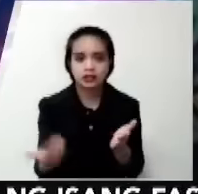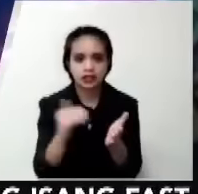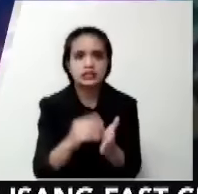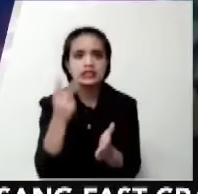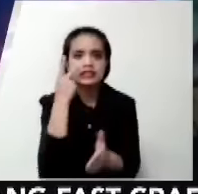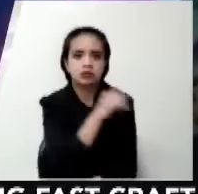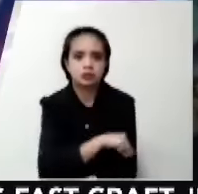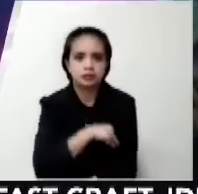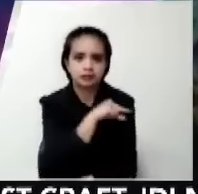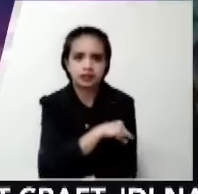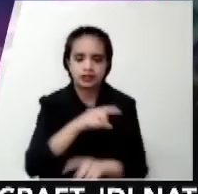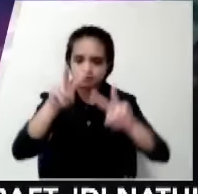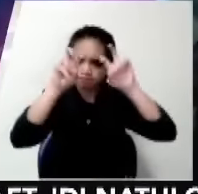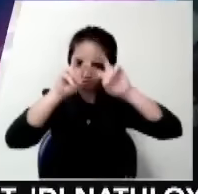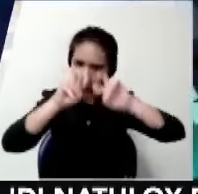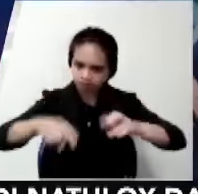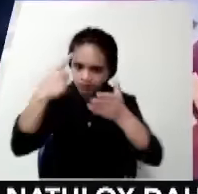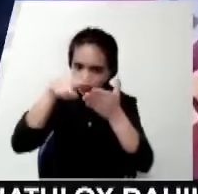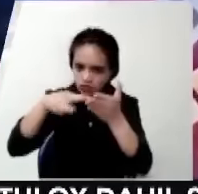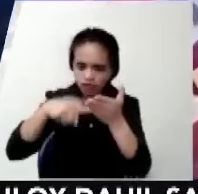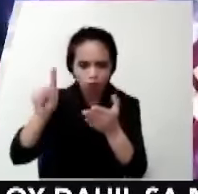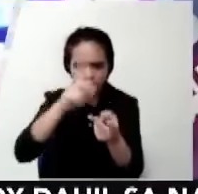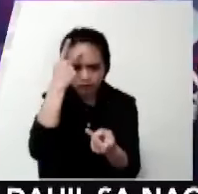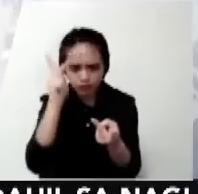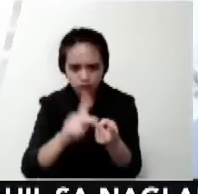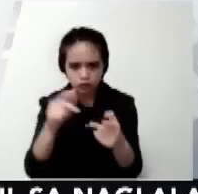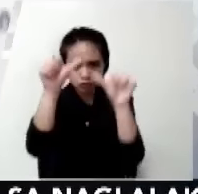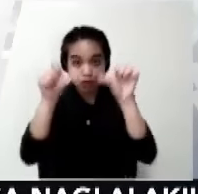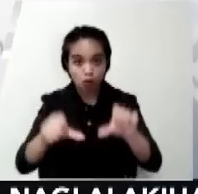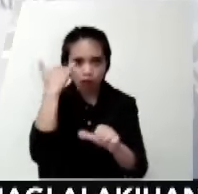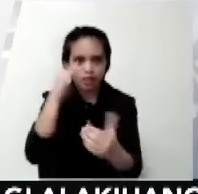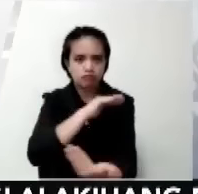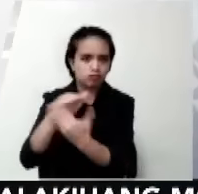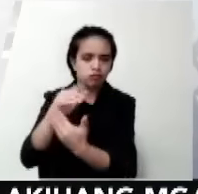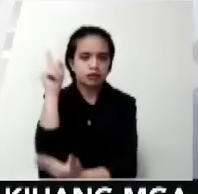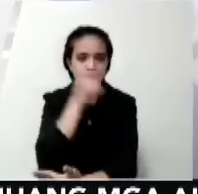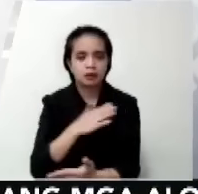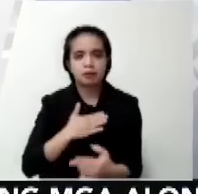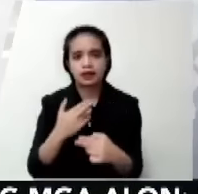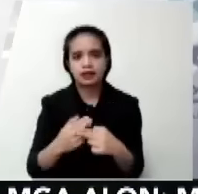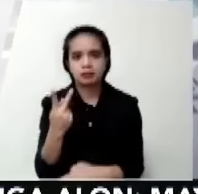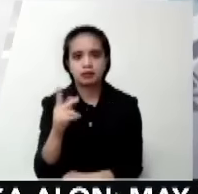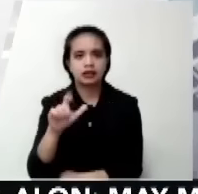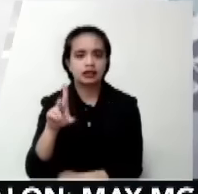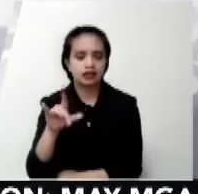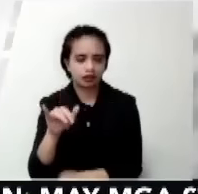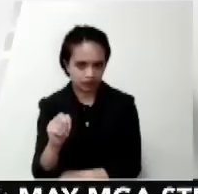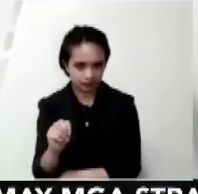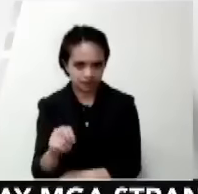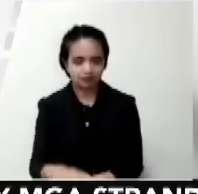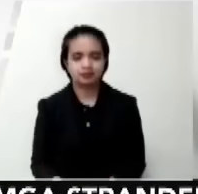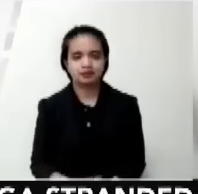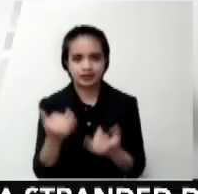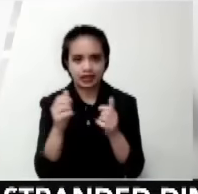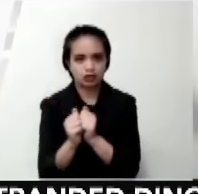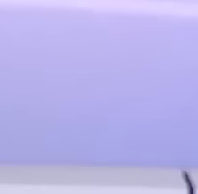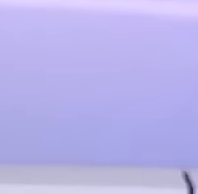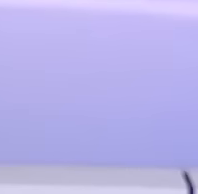ang content at intent ng post para iwas fake news. This is Kelvin Miranda. Magkaisa tayong labanan ng fake.